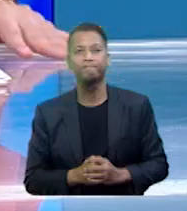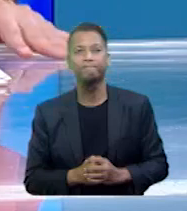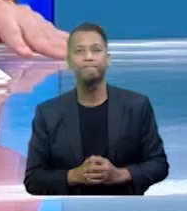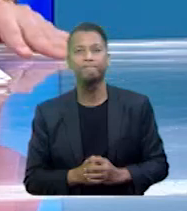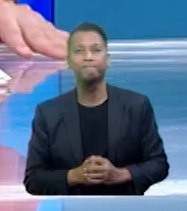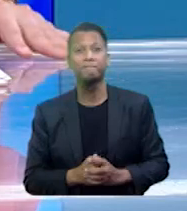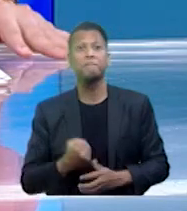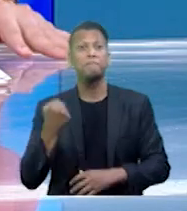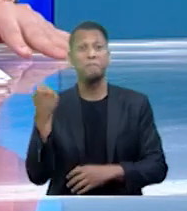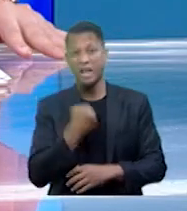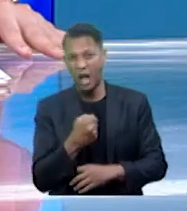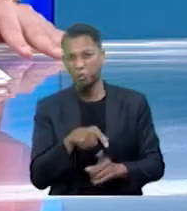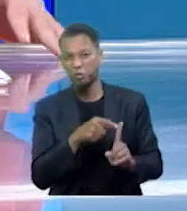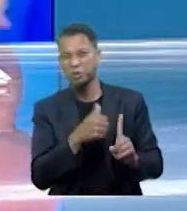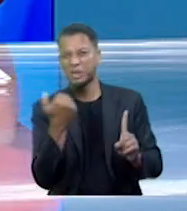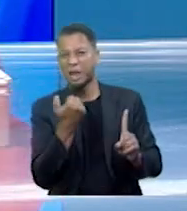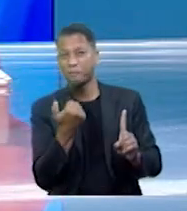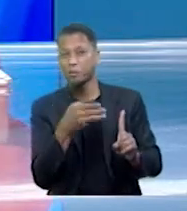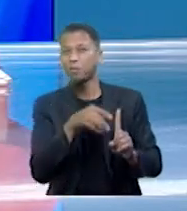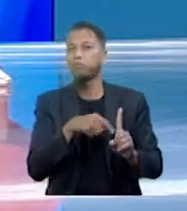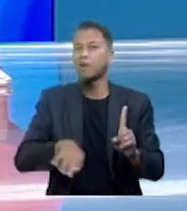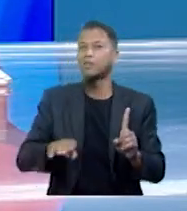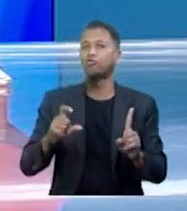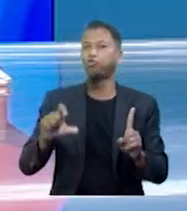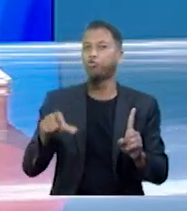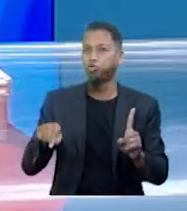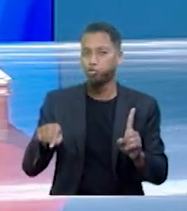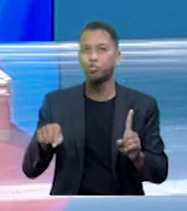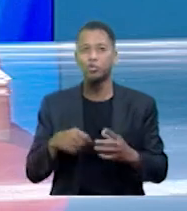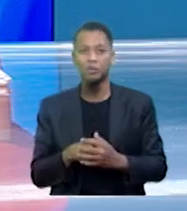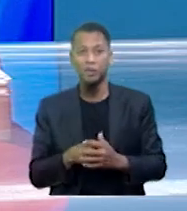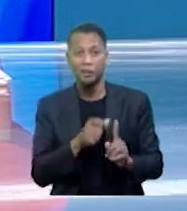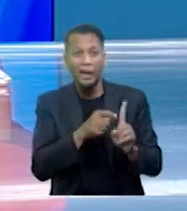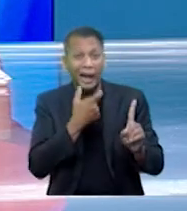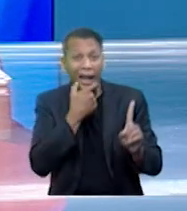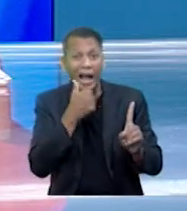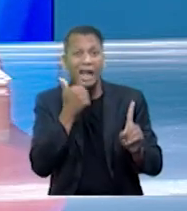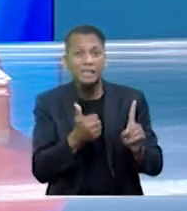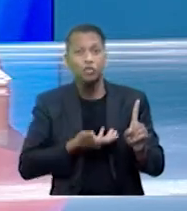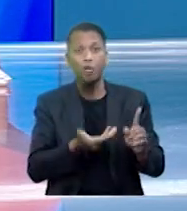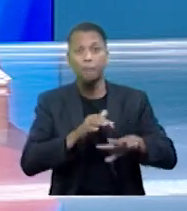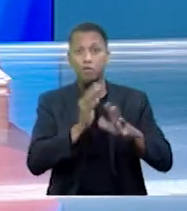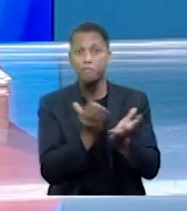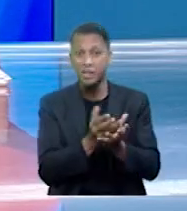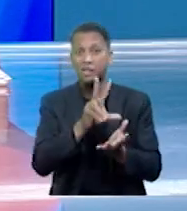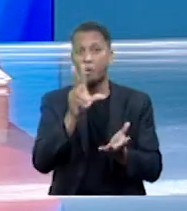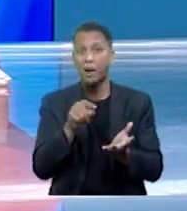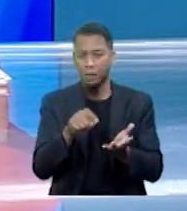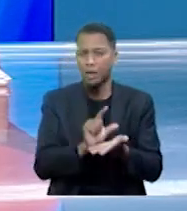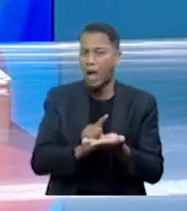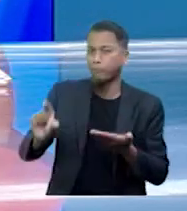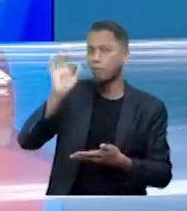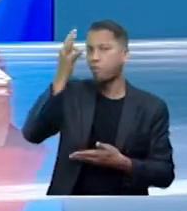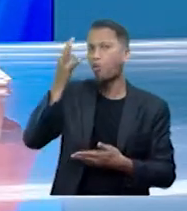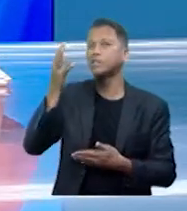Pemirsa, melaporkan terduga pelaku pencabulan terhadap sang cucu, seorang nenek warga kota Sukabumi, Jawa Barat, justru dilaporkan ke polisi